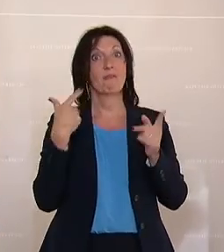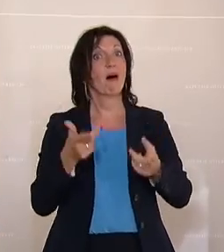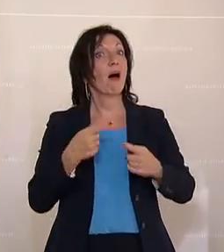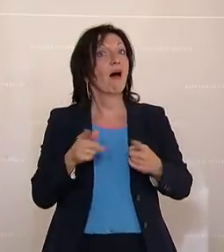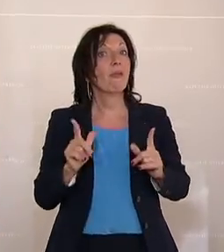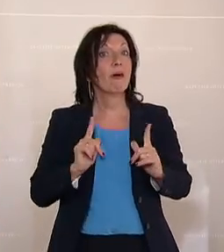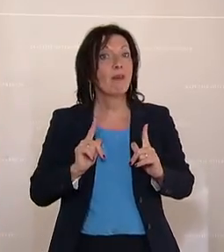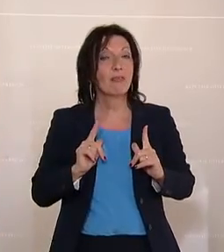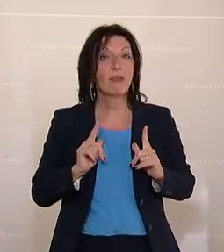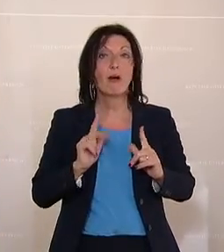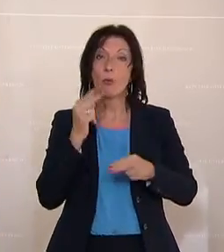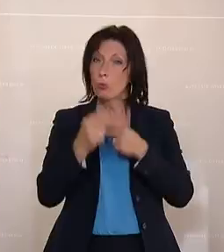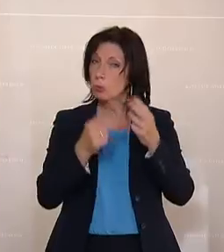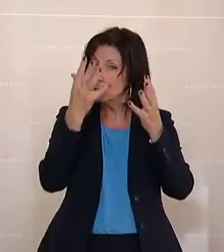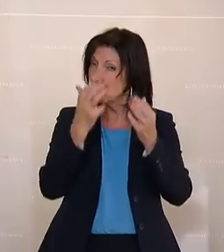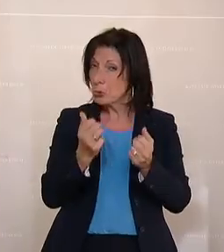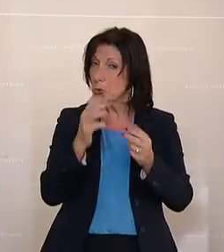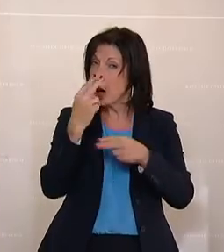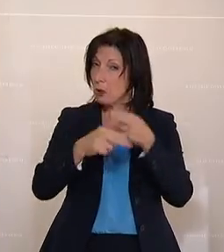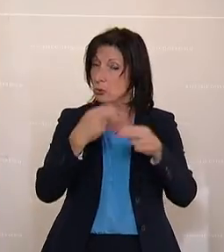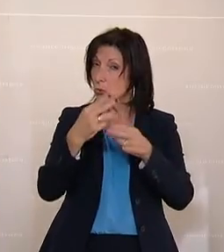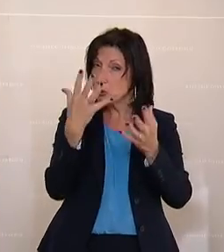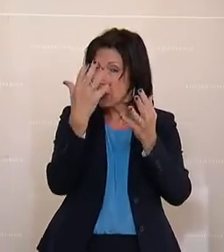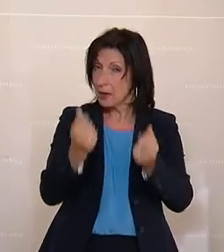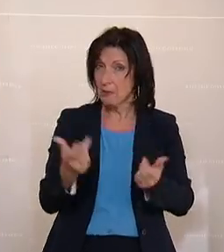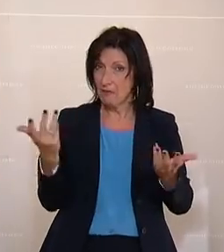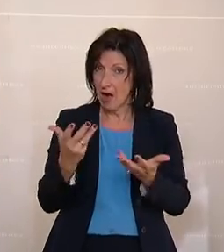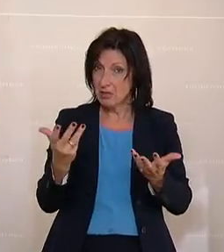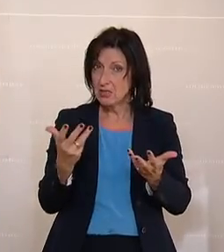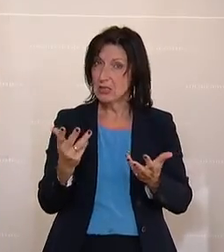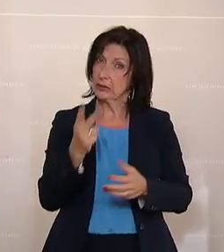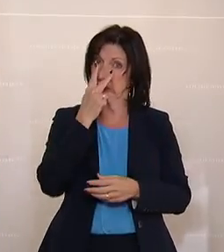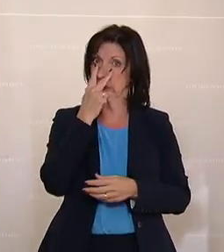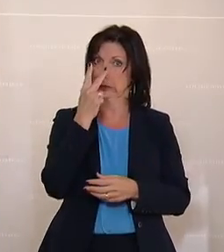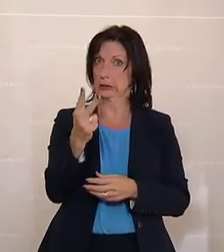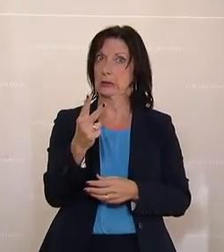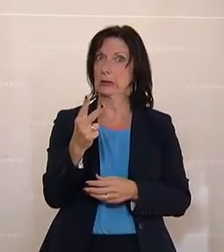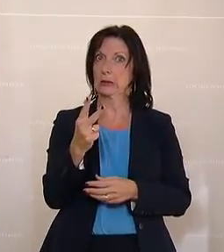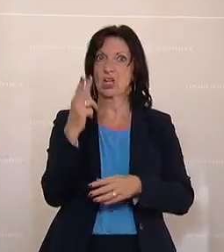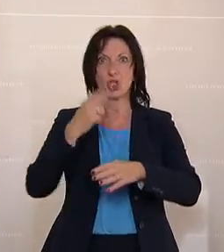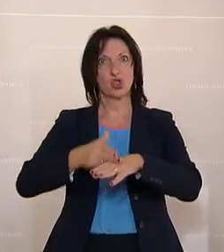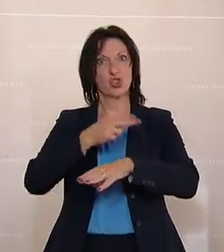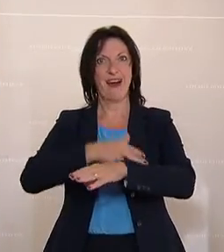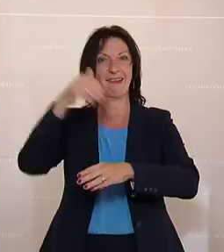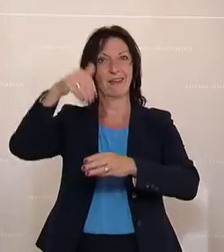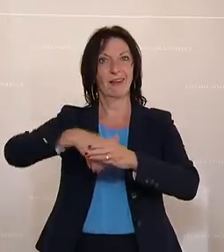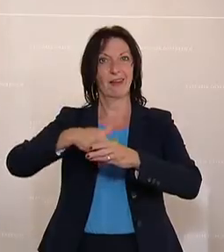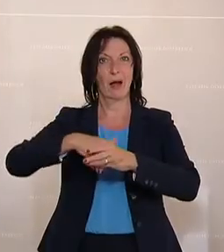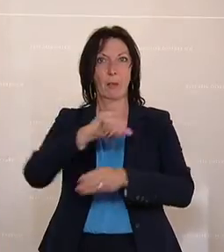Denn was liefert der U-Ausschuss? Einen Einblick in einen türkisen Staat im Staate mit einer